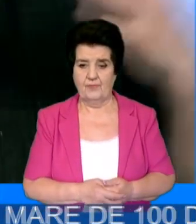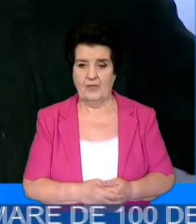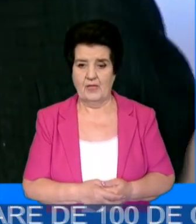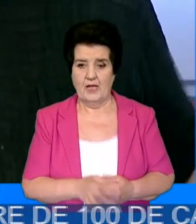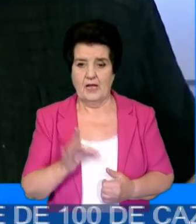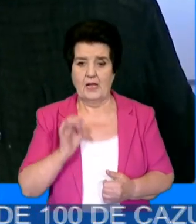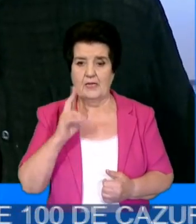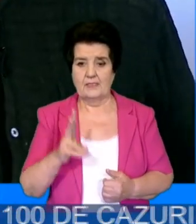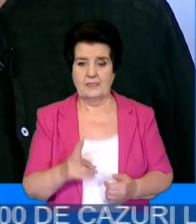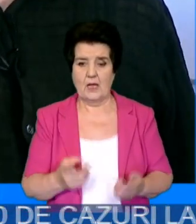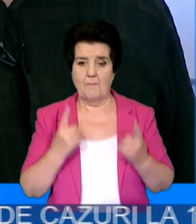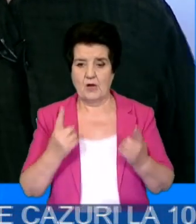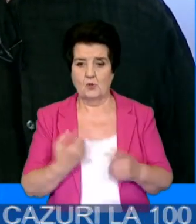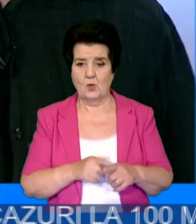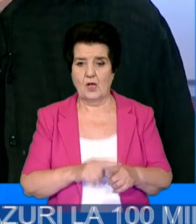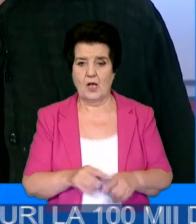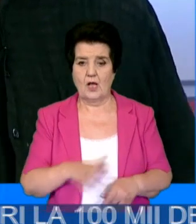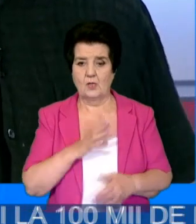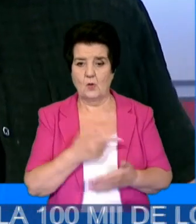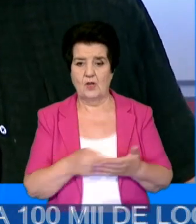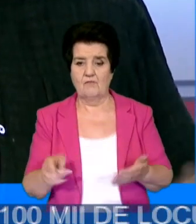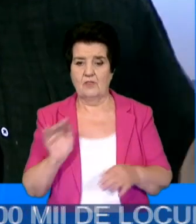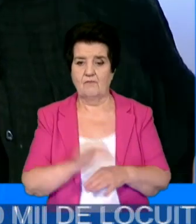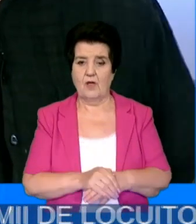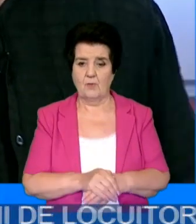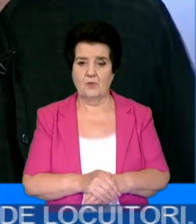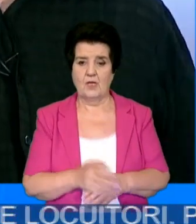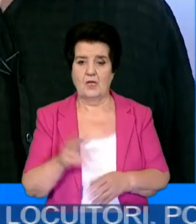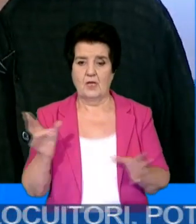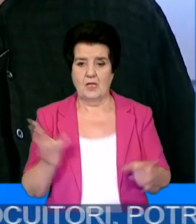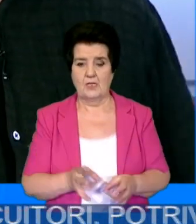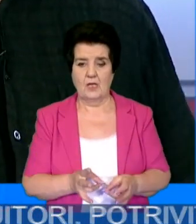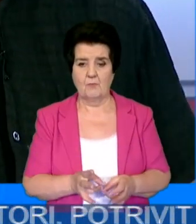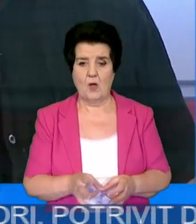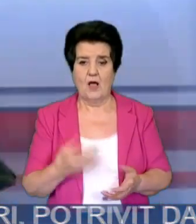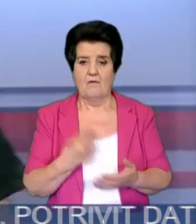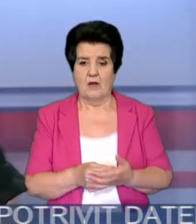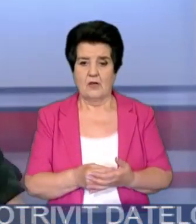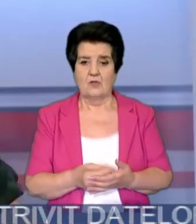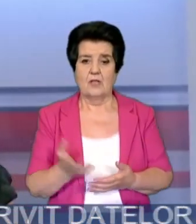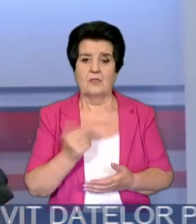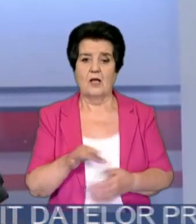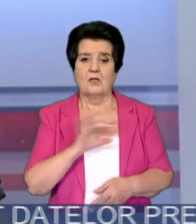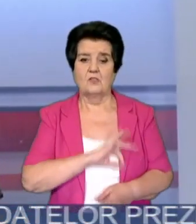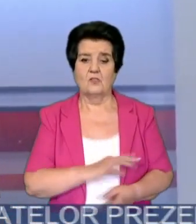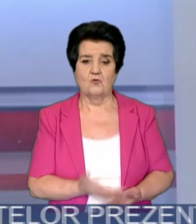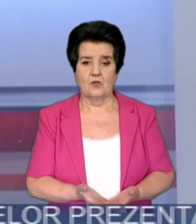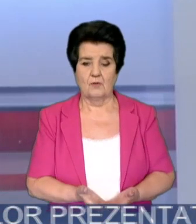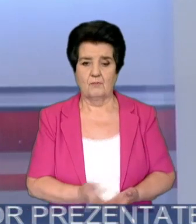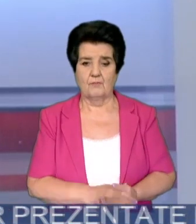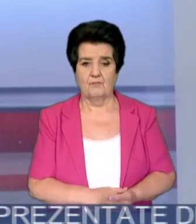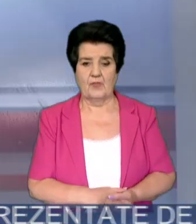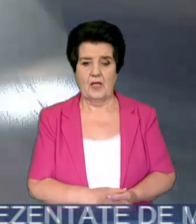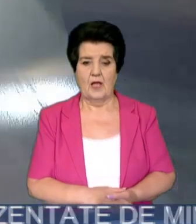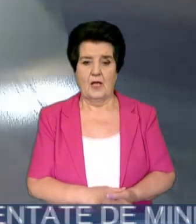acel risc major pe care noi l-am evitat datorită faptului că, da, trebuie să suferim financiar, dar ce câștigăm? Așa